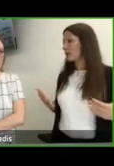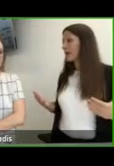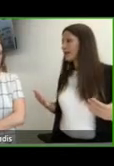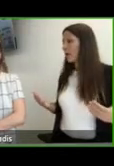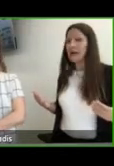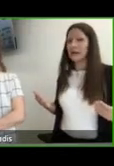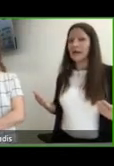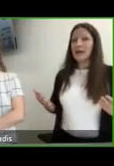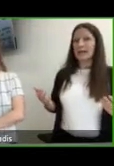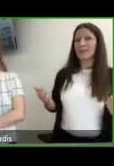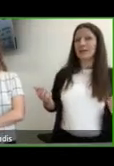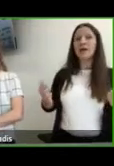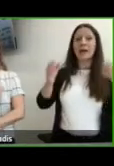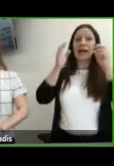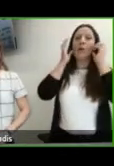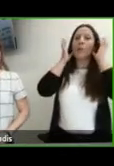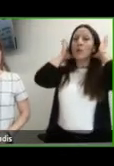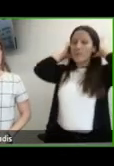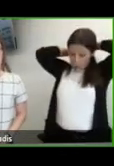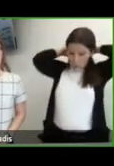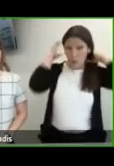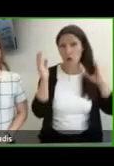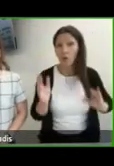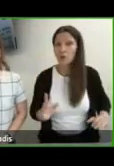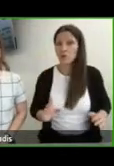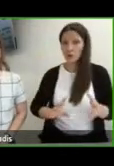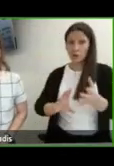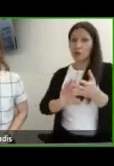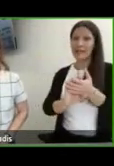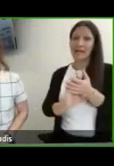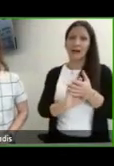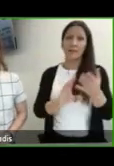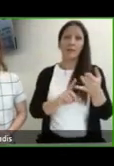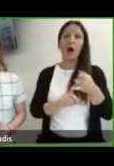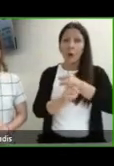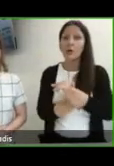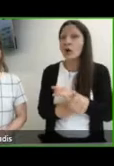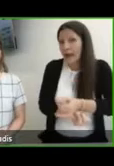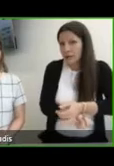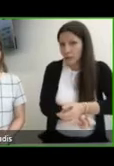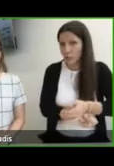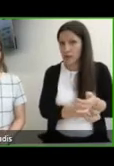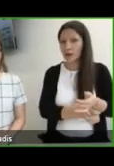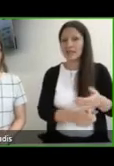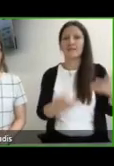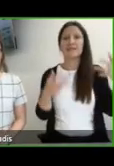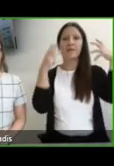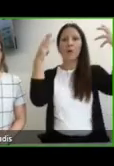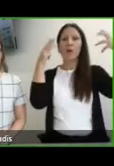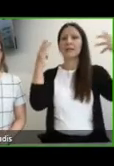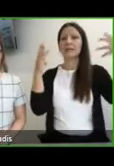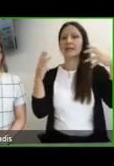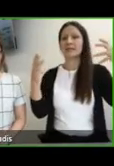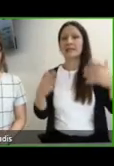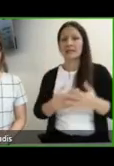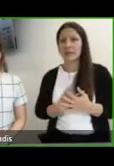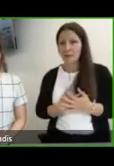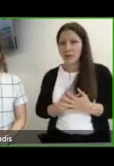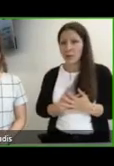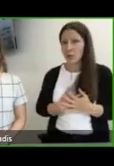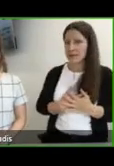est naturel et normal. Et puis là, ben, on peut, il y a deux choses là-dedans. Un, connaître nos biais cognitifs, savoir qu'ils